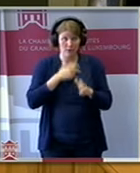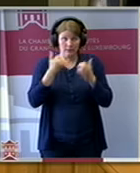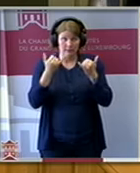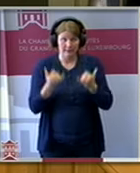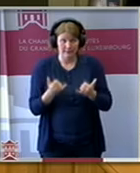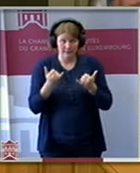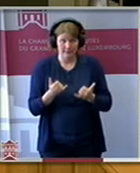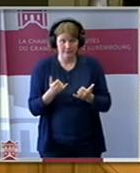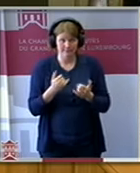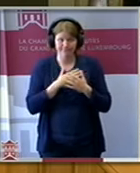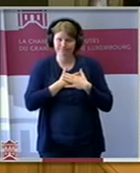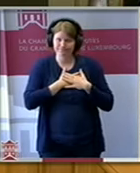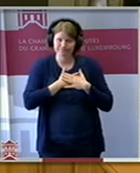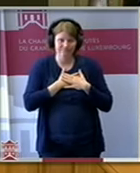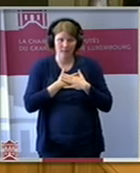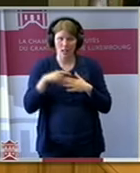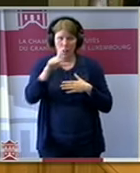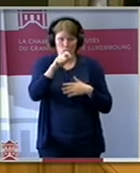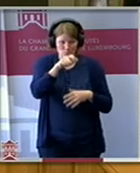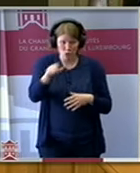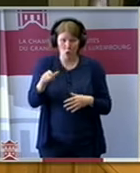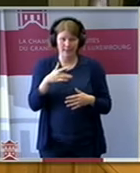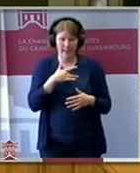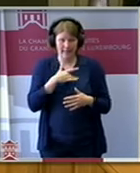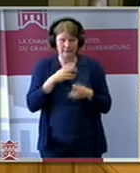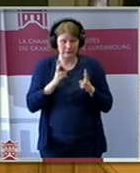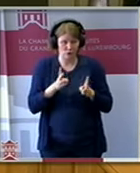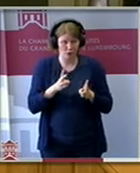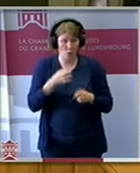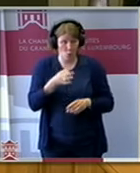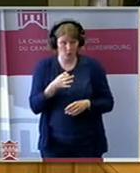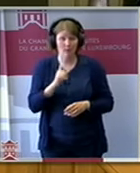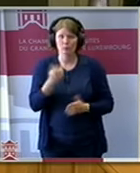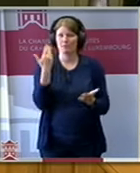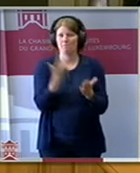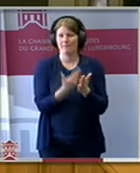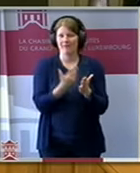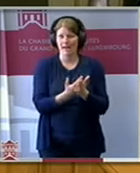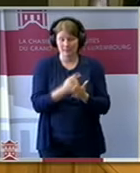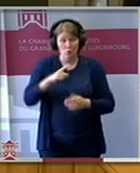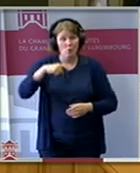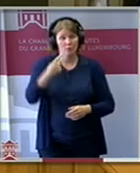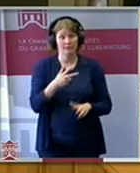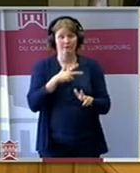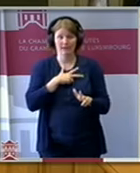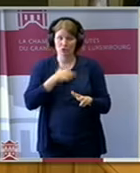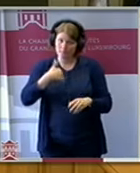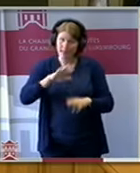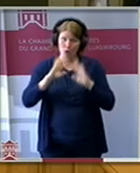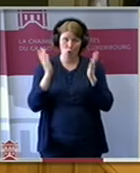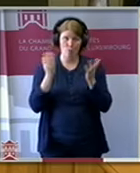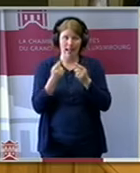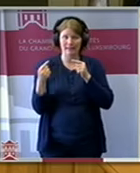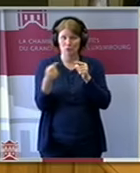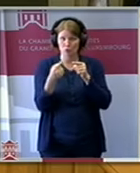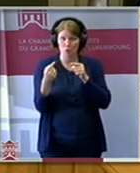wenn man tatsächlich tät, mir letztes Jahr, ob der richtige Platz hin, da muss man das doch beweisen. Und da müssen wir auch mehr global diskutieren über